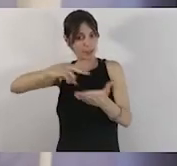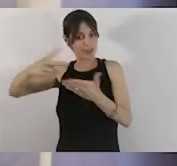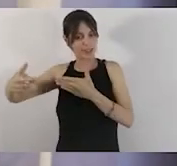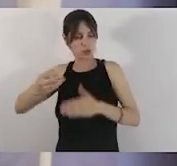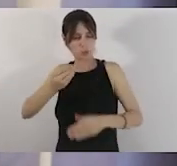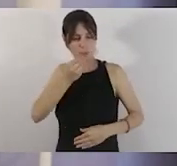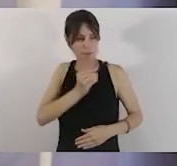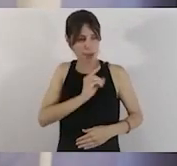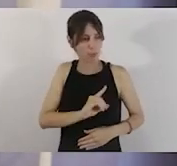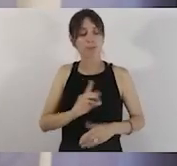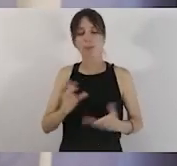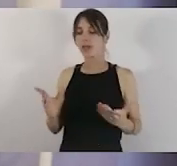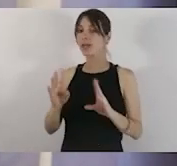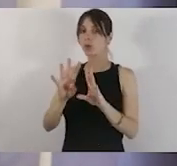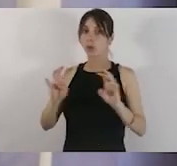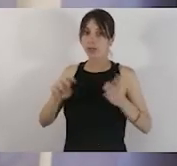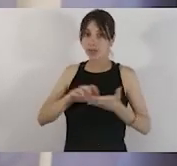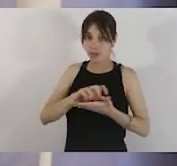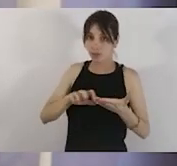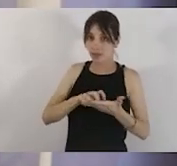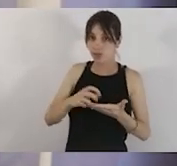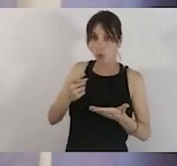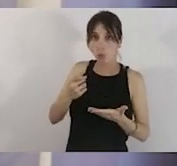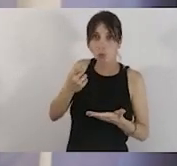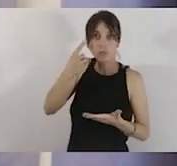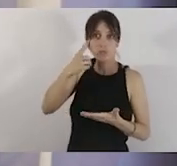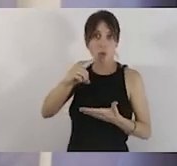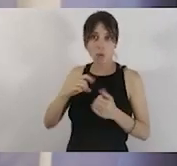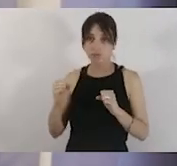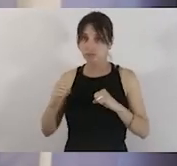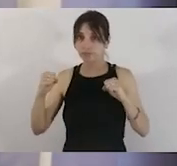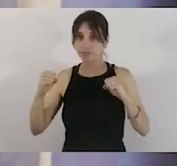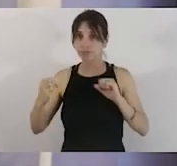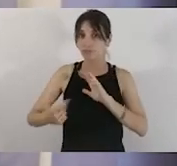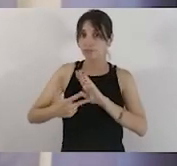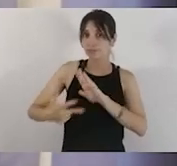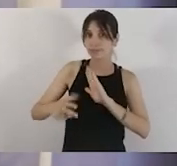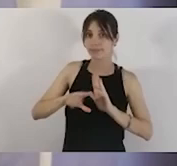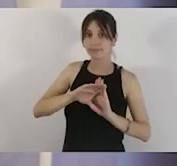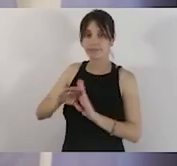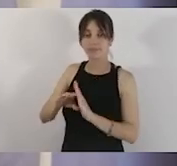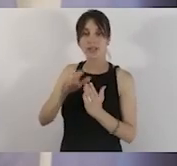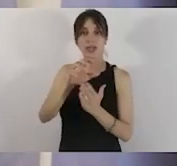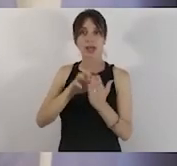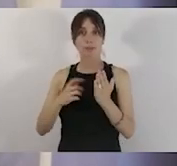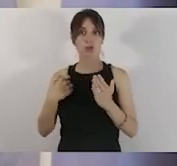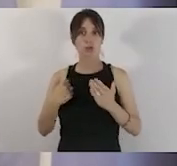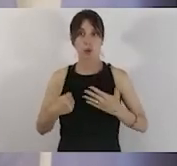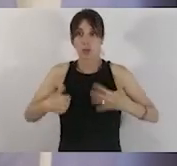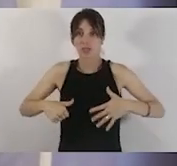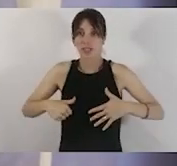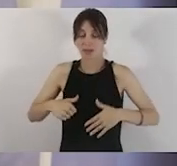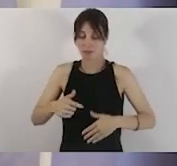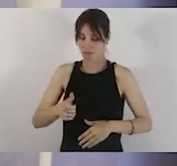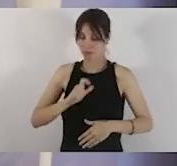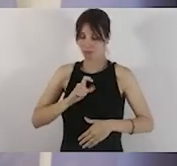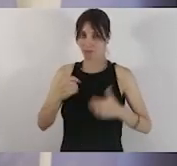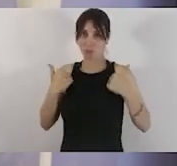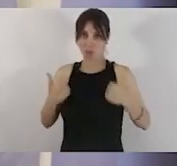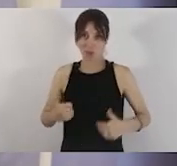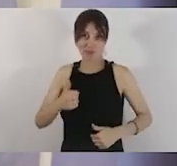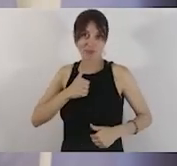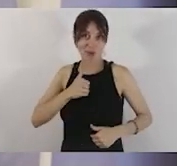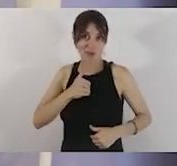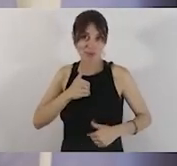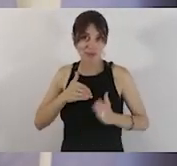du Conseil d'arrondissement. Le rapport numéro 16, c'est encore moi. Ça